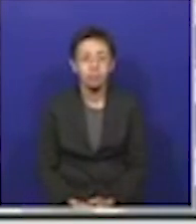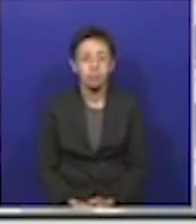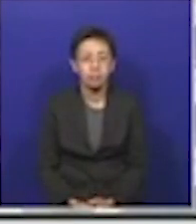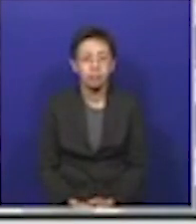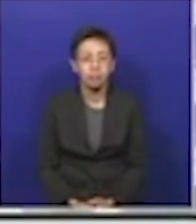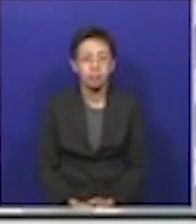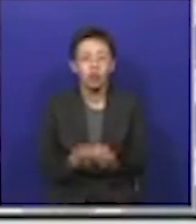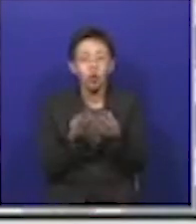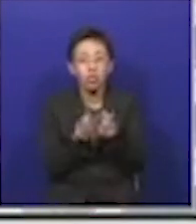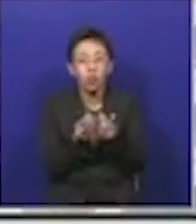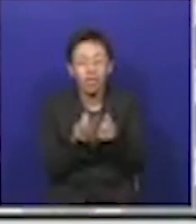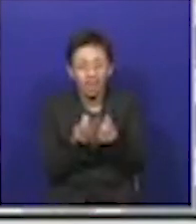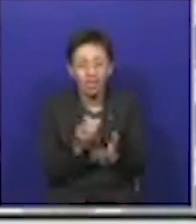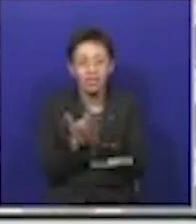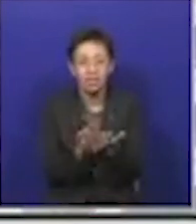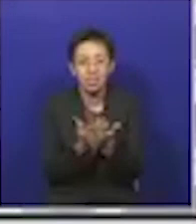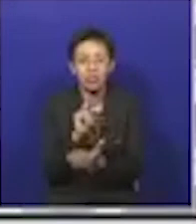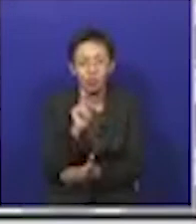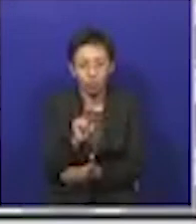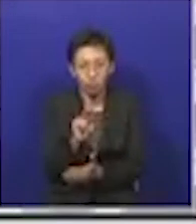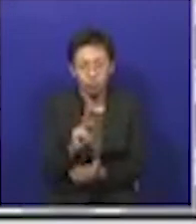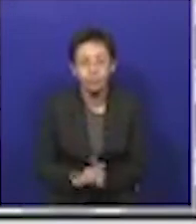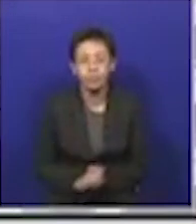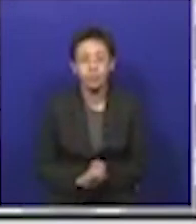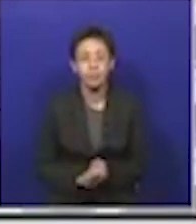เรื่องตัวเลขว่าบอกขอกู้เงิน